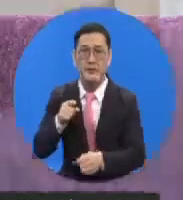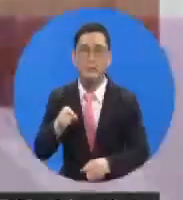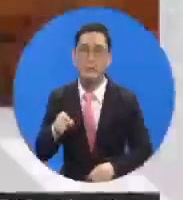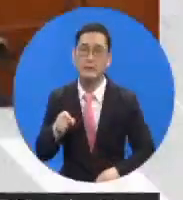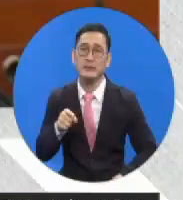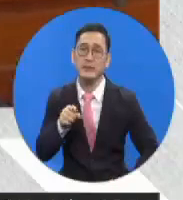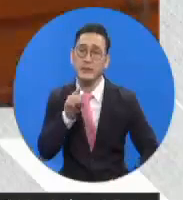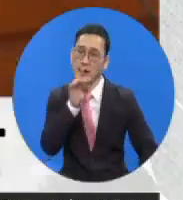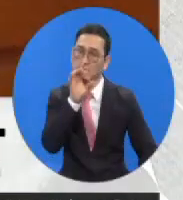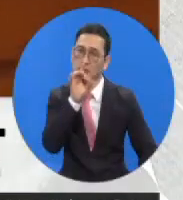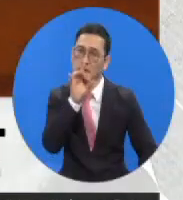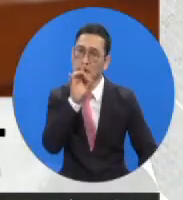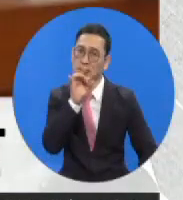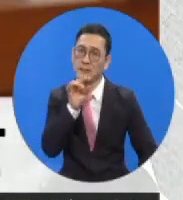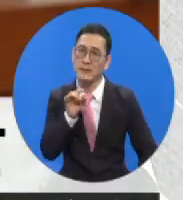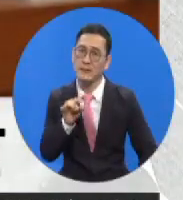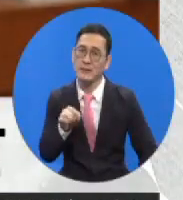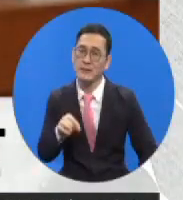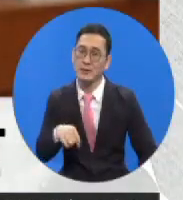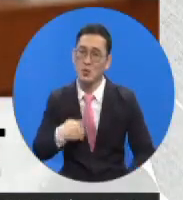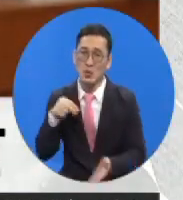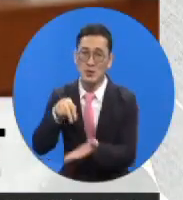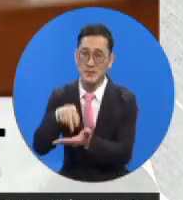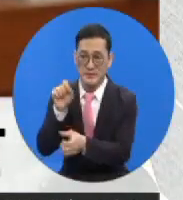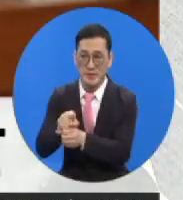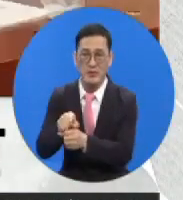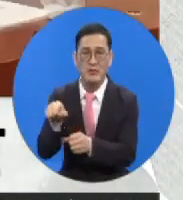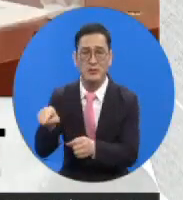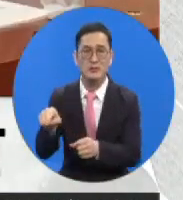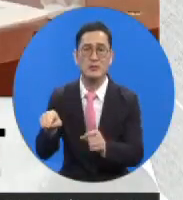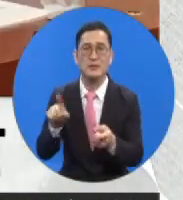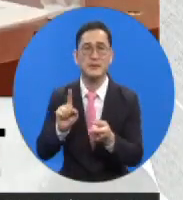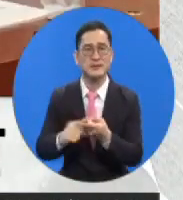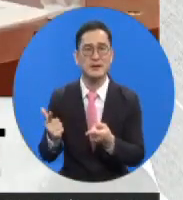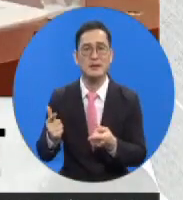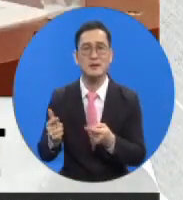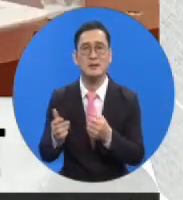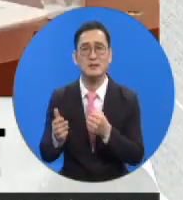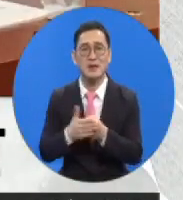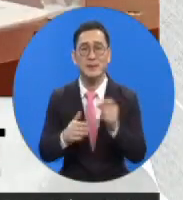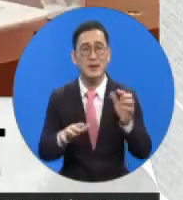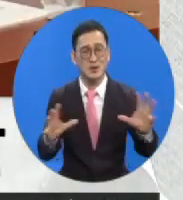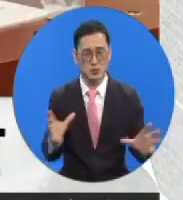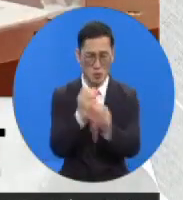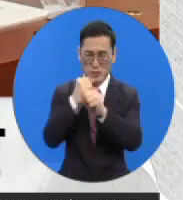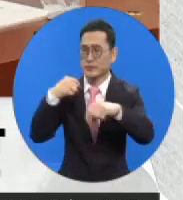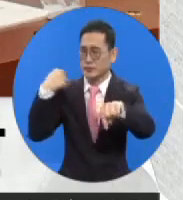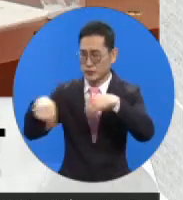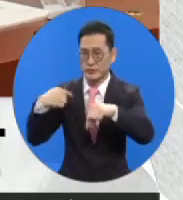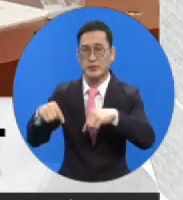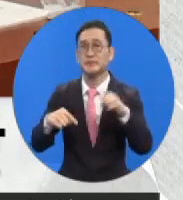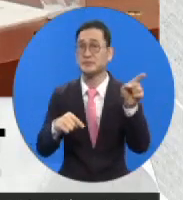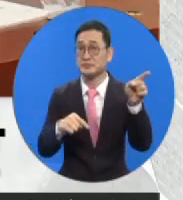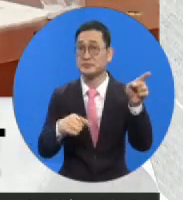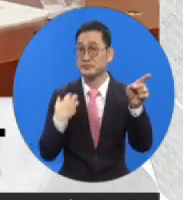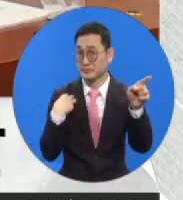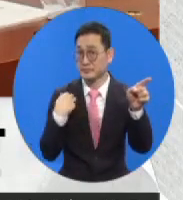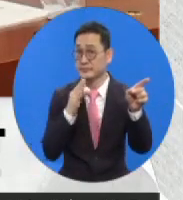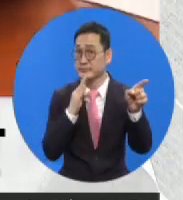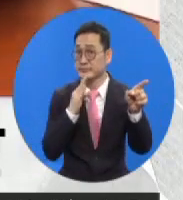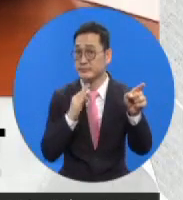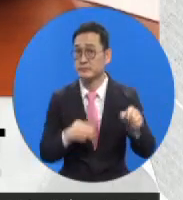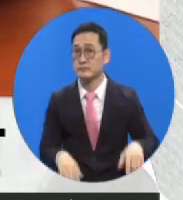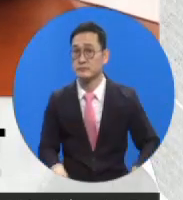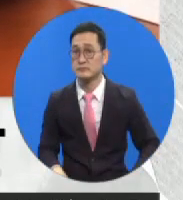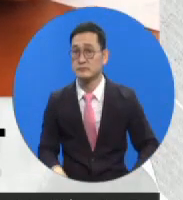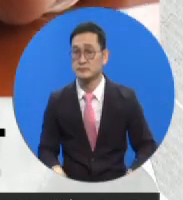때문에 법에서도 이 법무부 장관은 검찰 사무를 총괄하고 지휘한 사람이고 개별 사건에 대해서는 검찰총장을